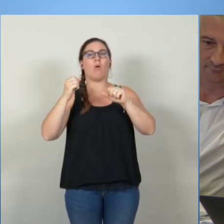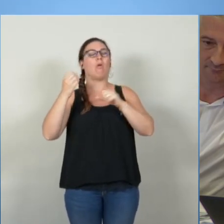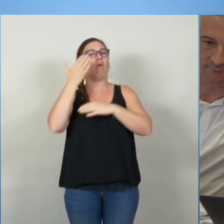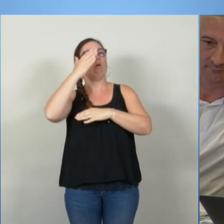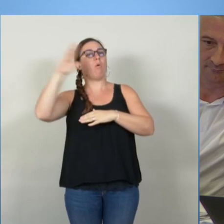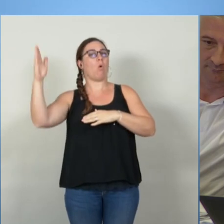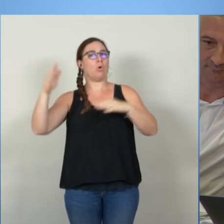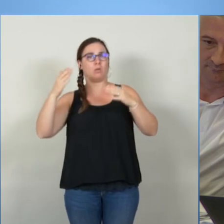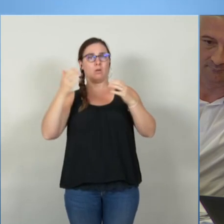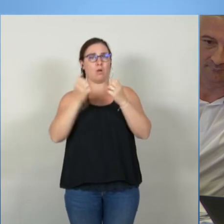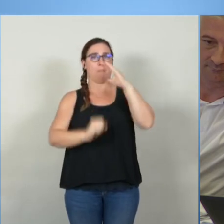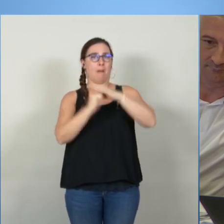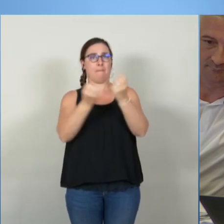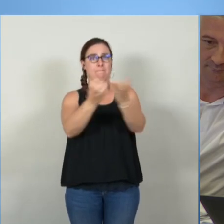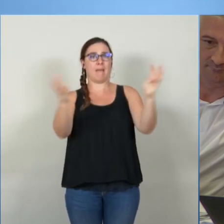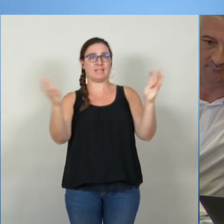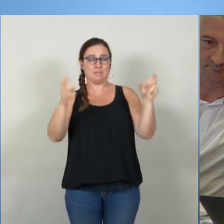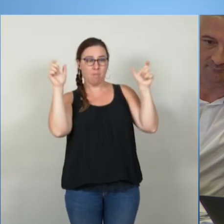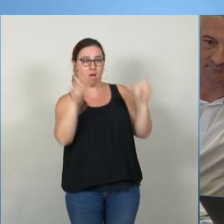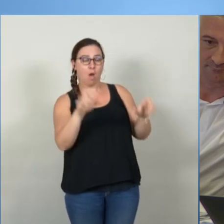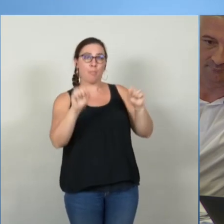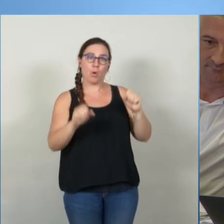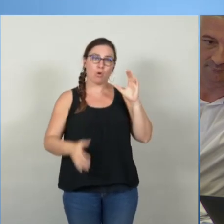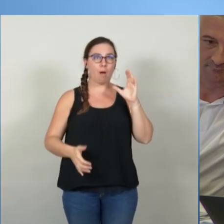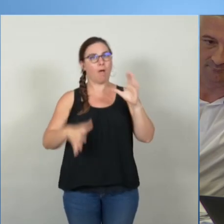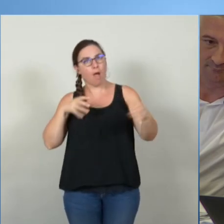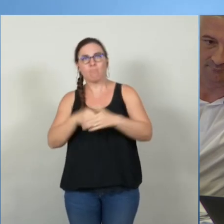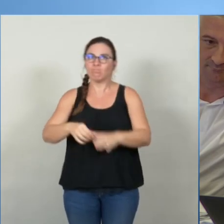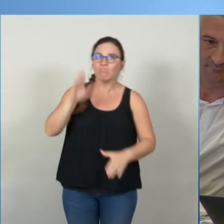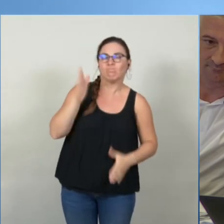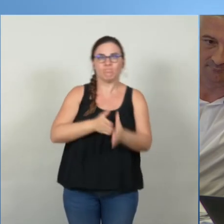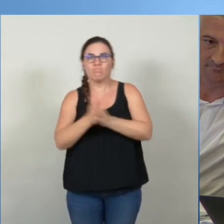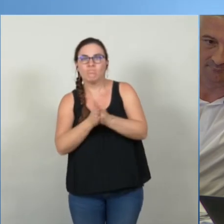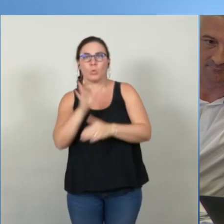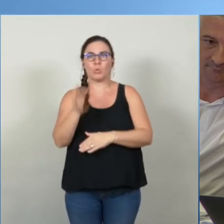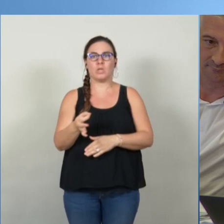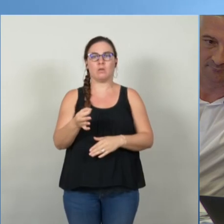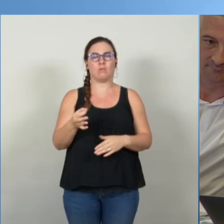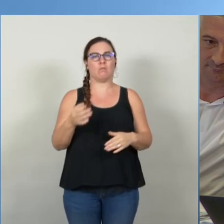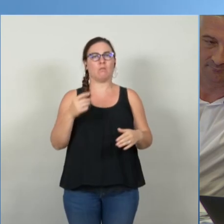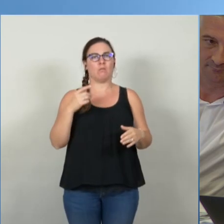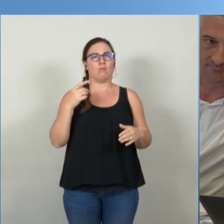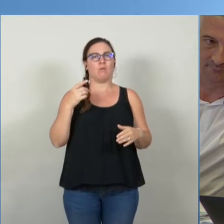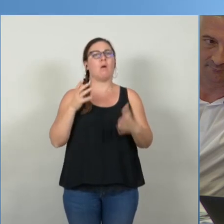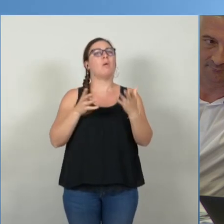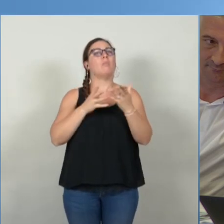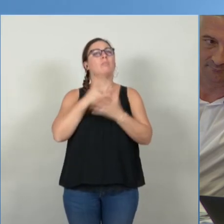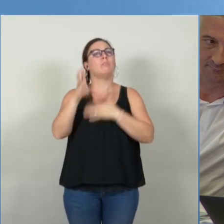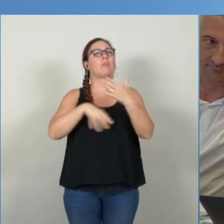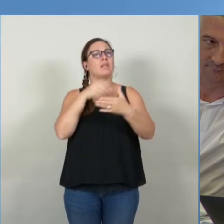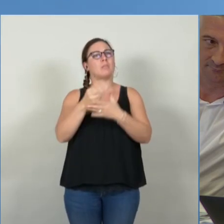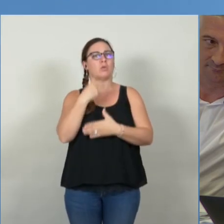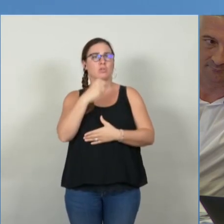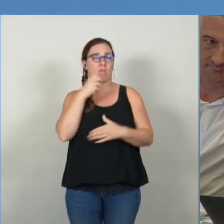du plus grand nombre à des projets je crois que vous avez reconnu vous-même l'échec de la participation citoyenne à l'opération